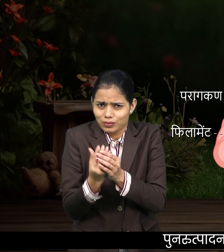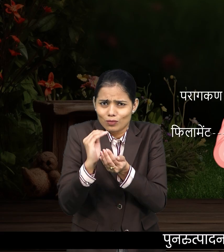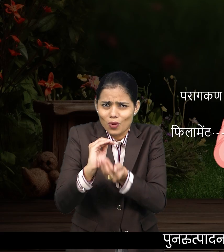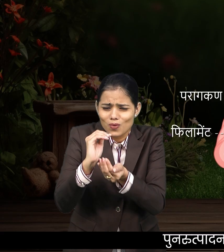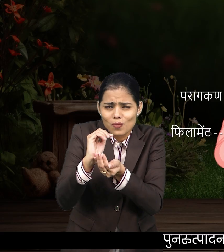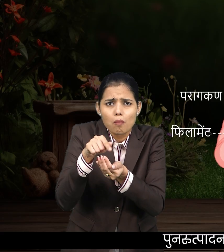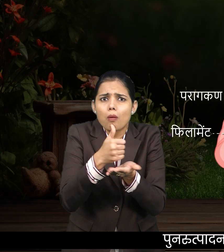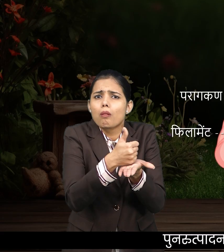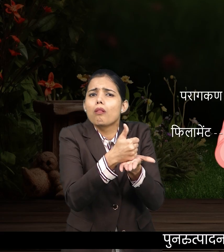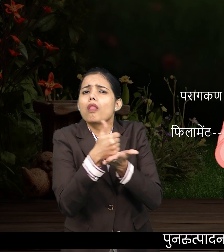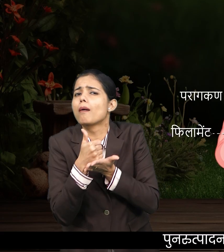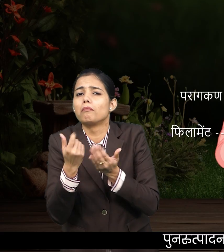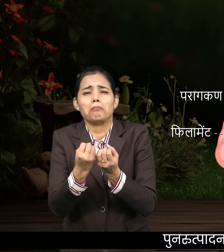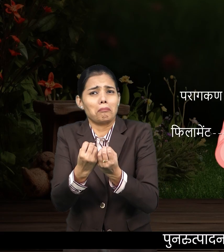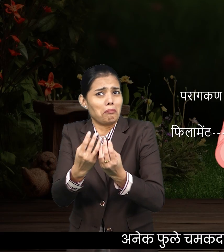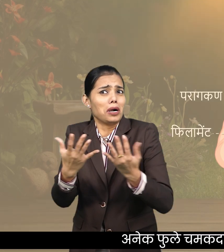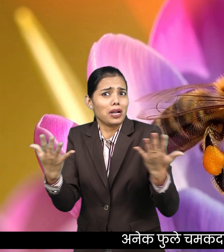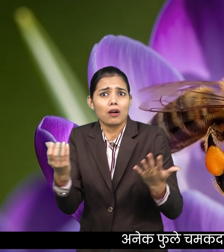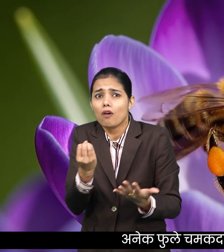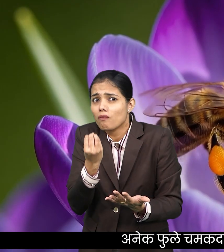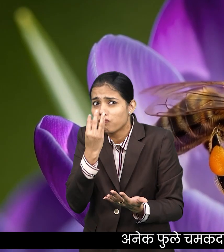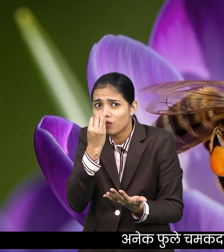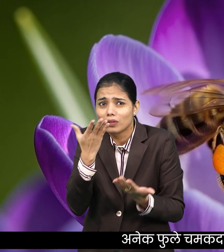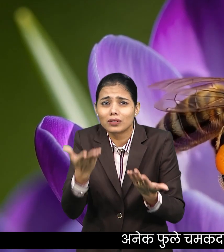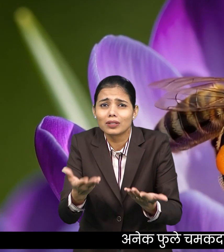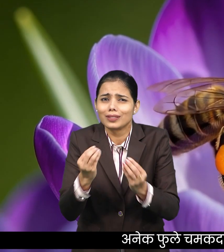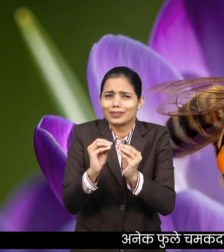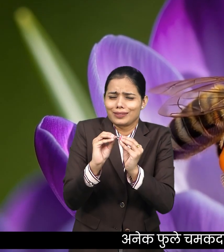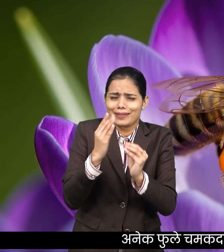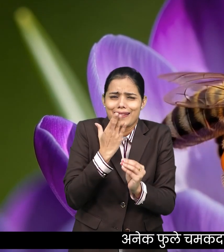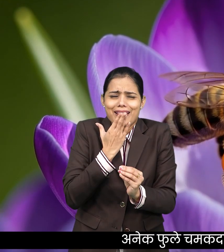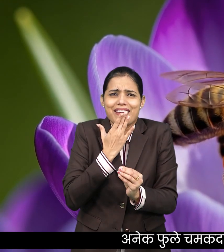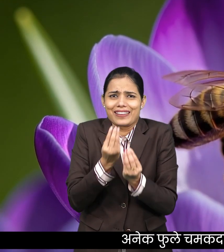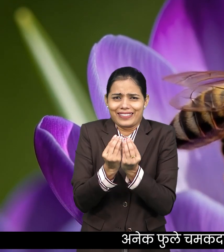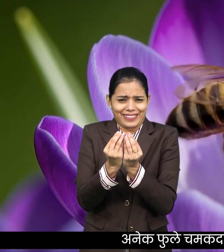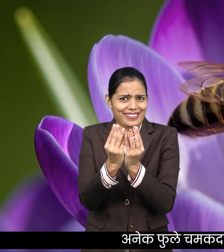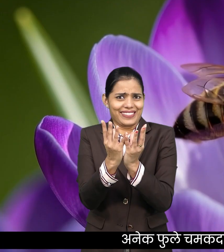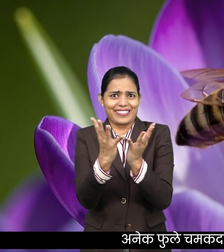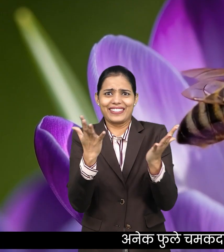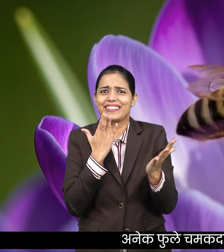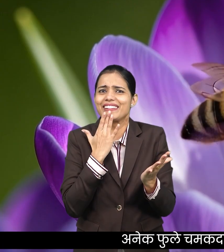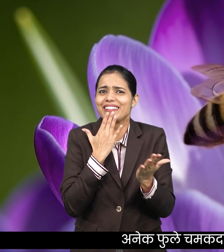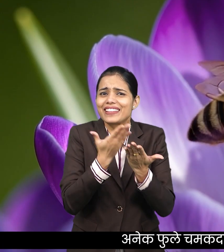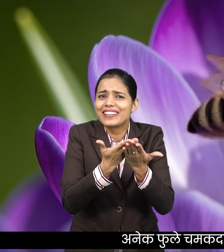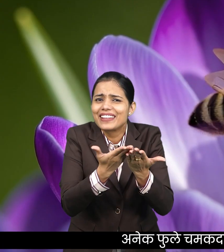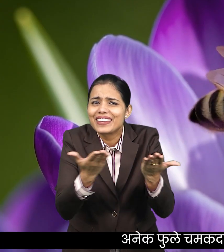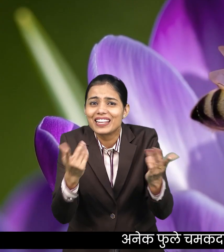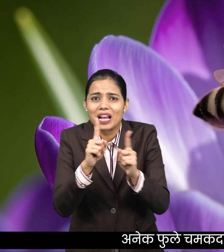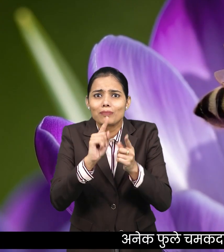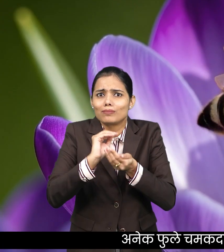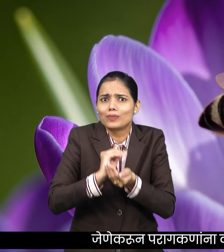पुनरुत्पादनास मदत करण्यासाठी अनेक फुले चमकदार रंगाची आणि